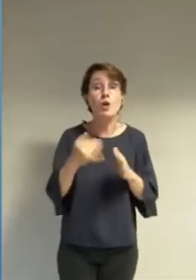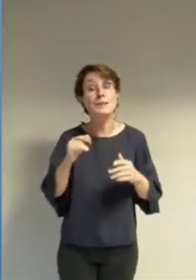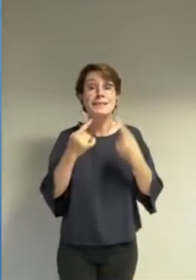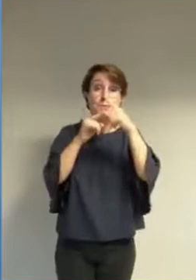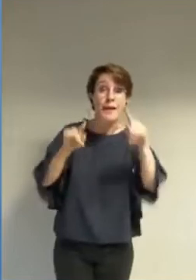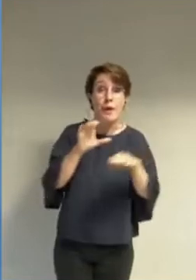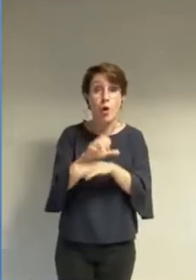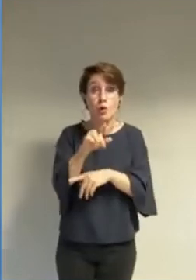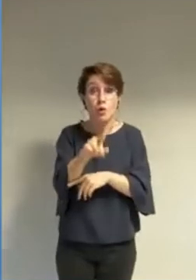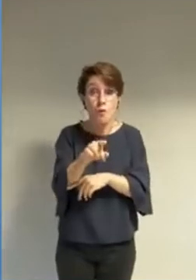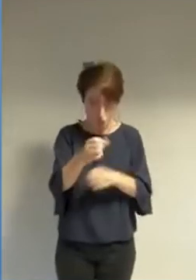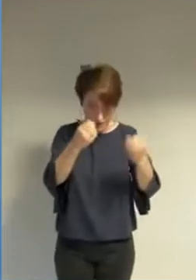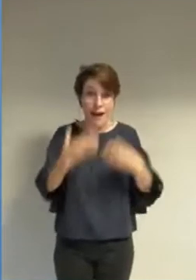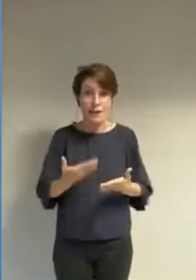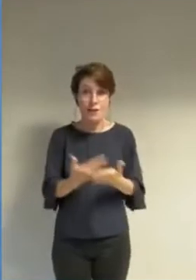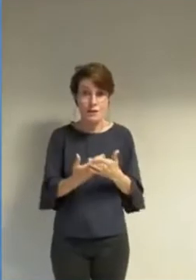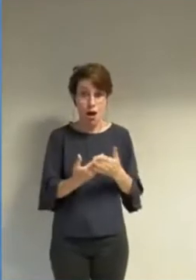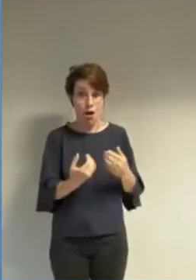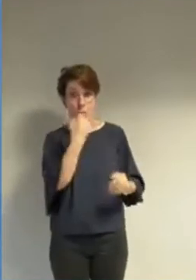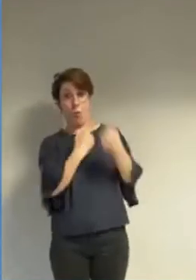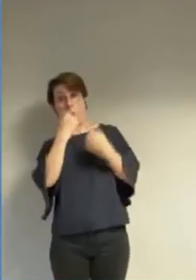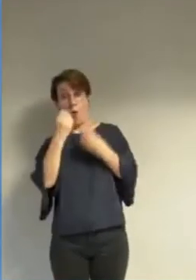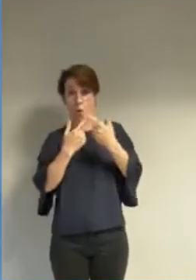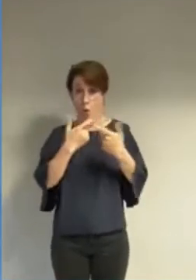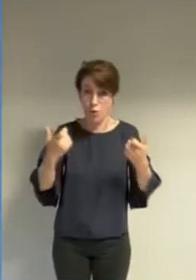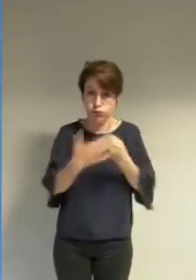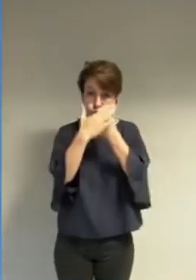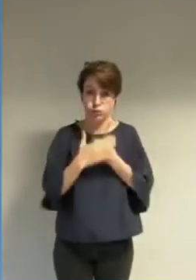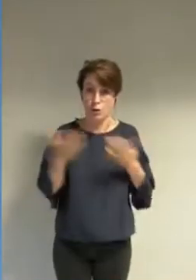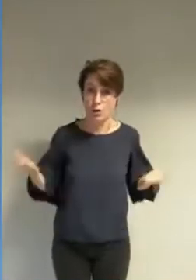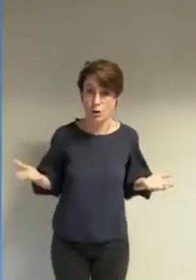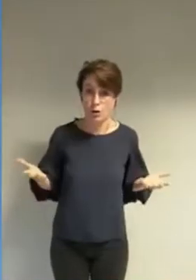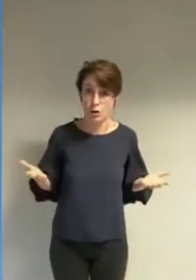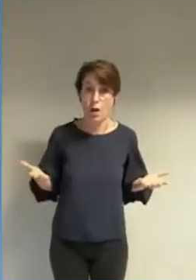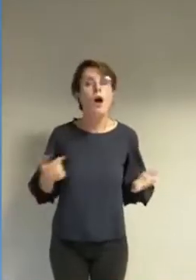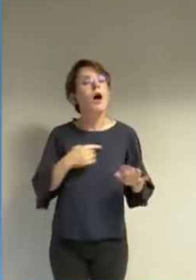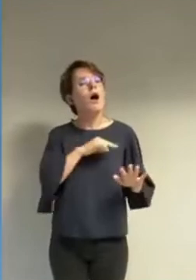vous. Alors, monsieur le maire, nous observons, bien sûr, comme tout le monde,